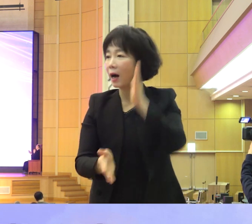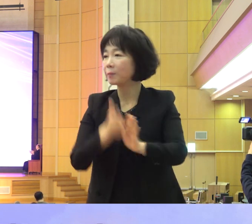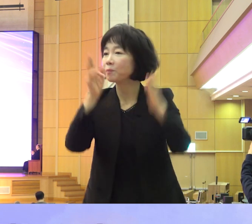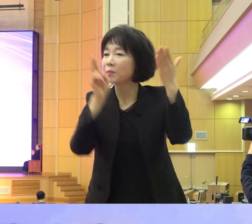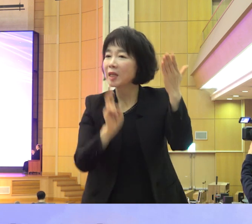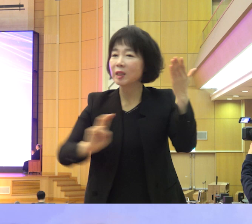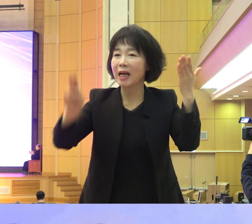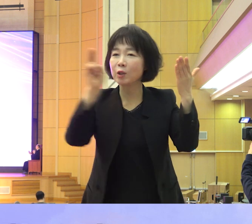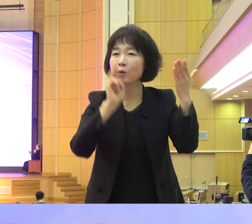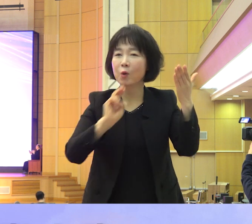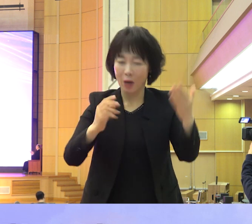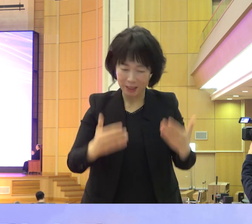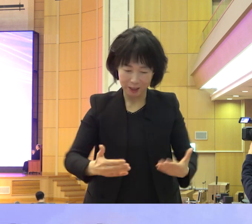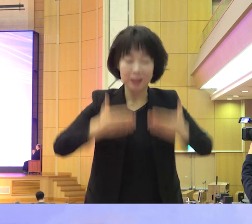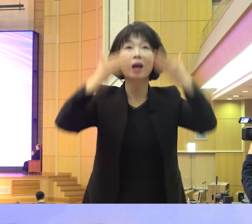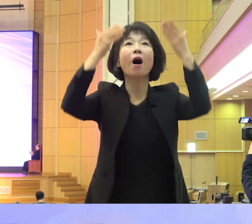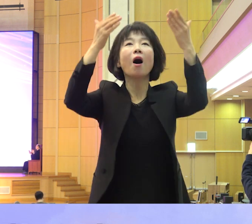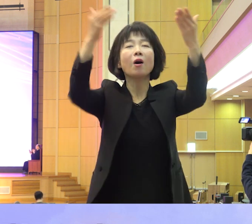한량없도다.